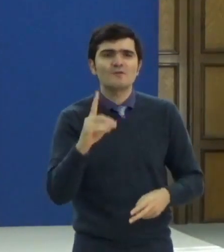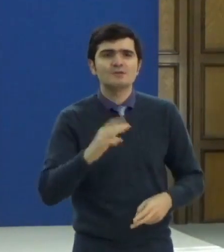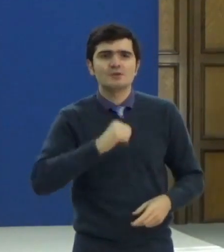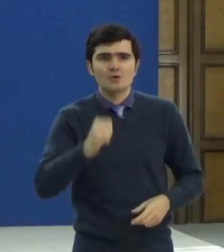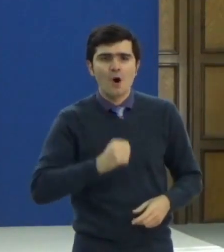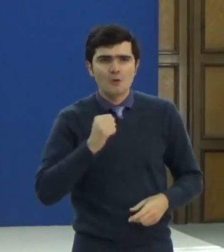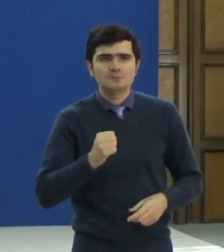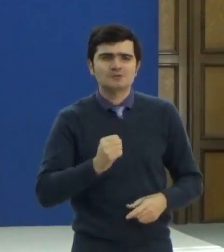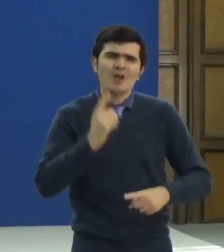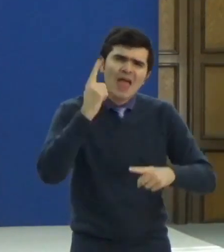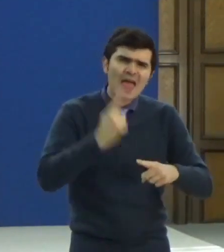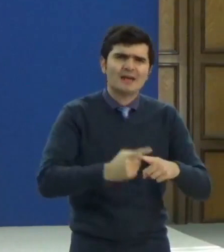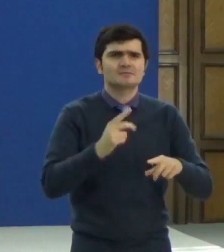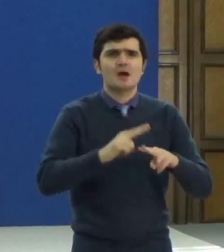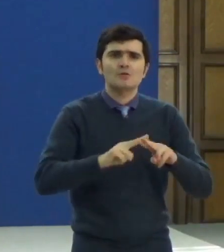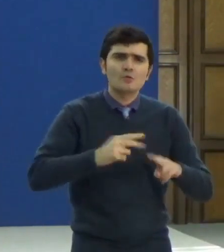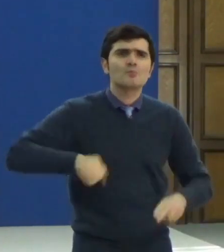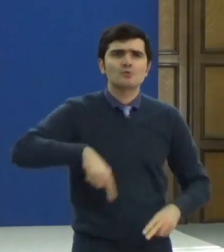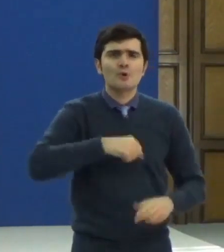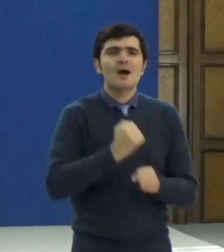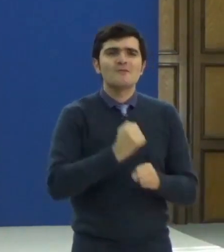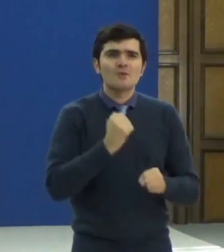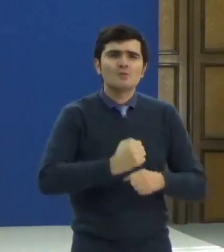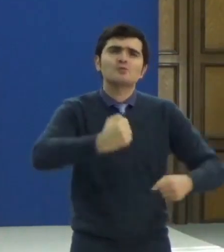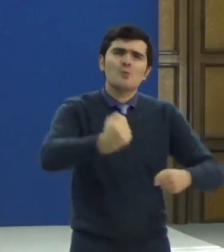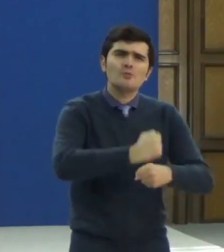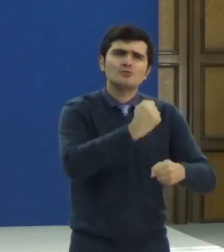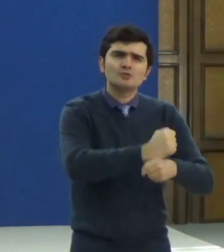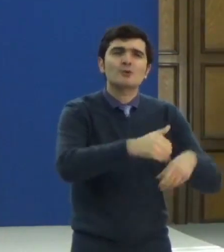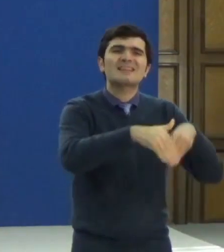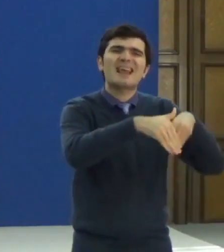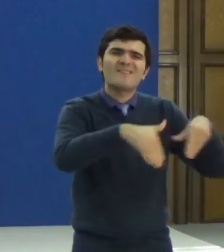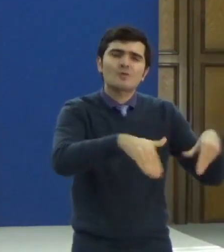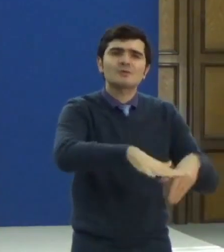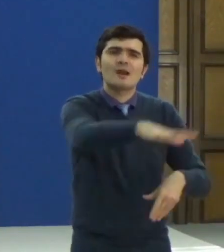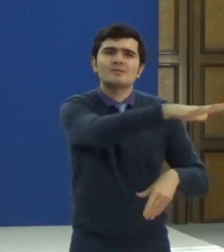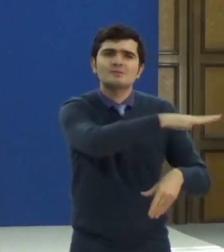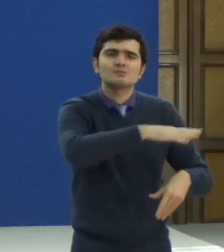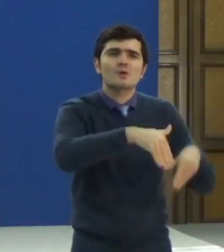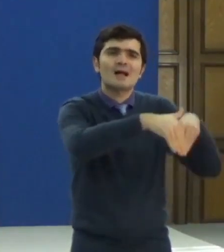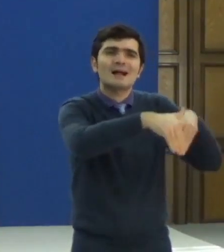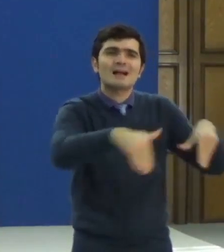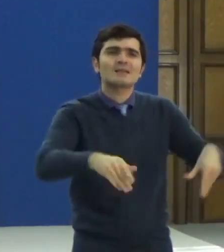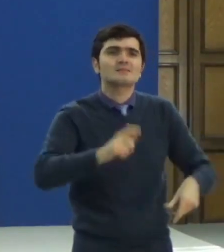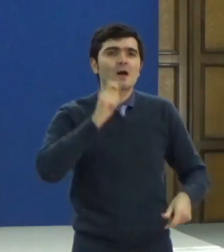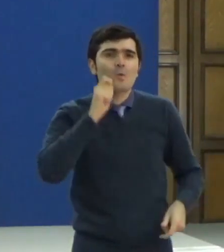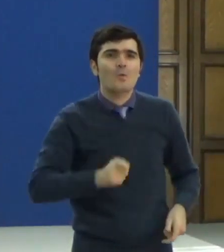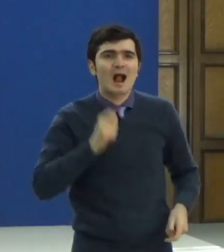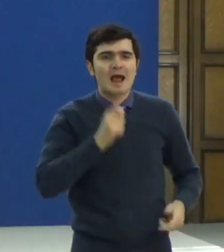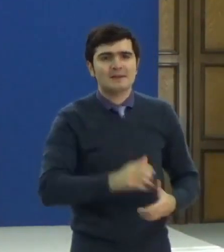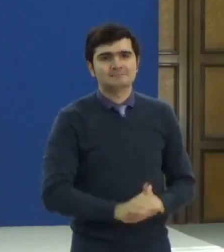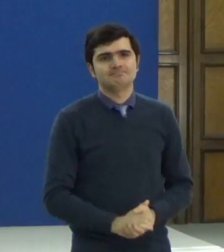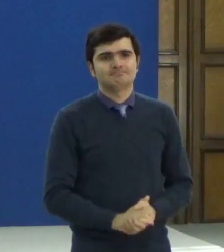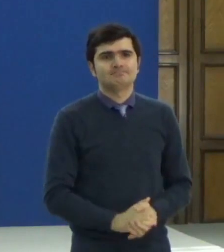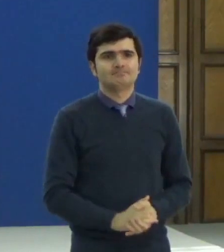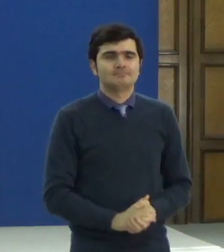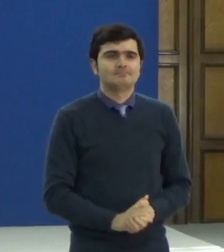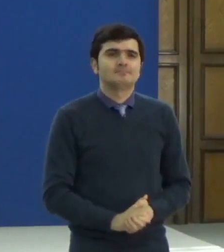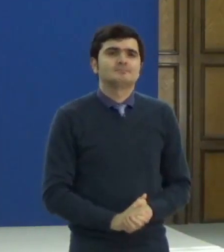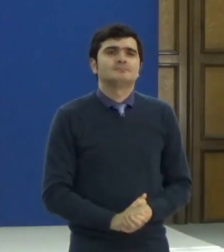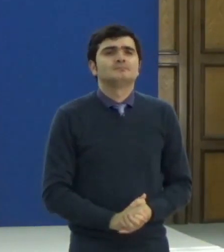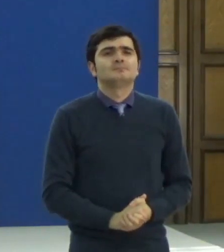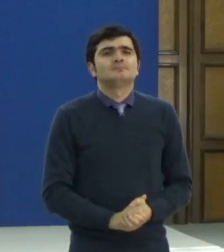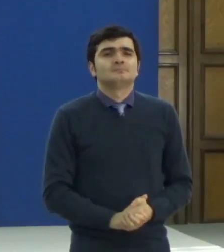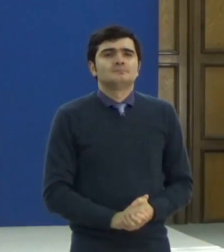exact cum am făcut cu muncitorii transfrontalieri din zona frontierei cu Ungaria.